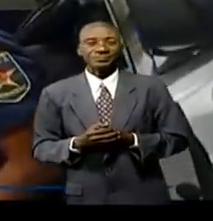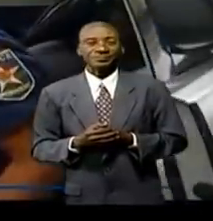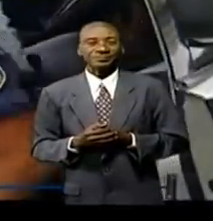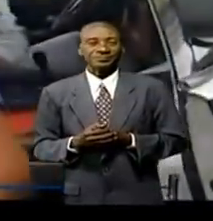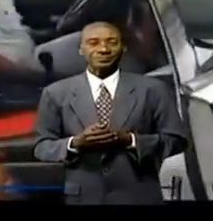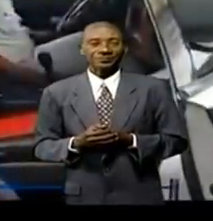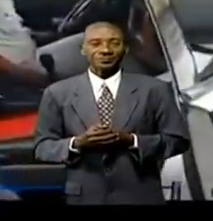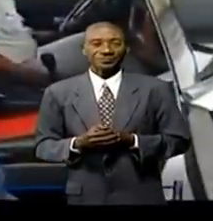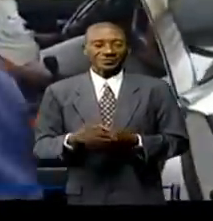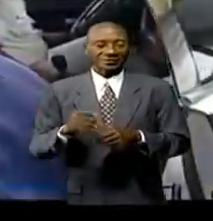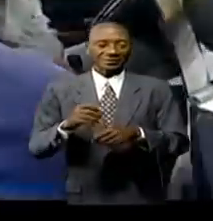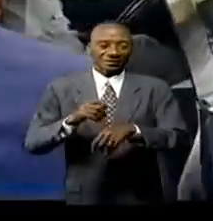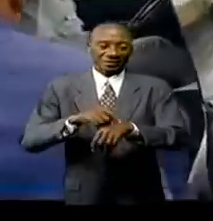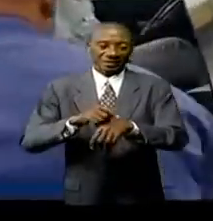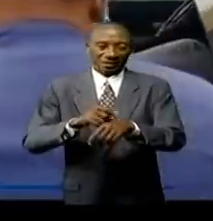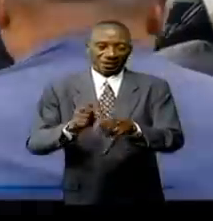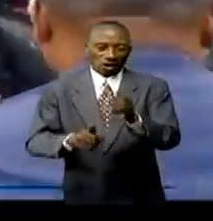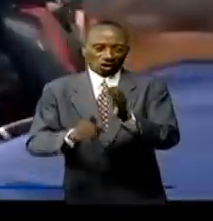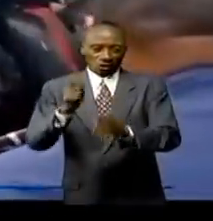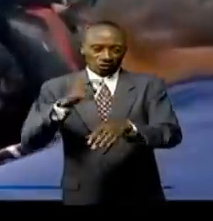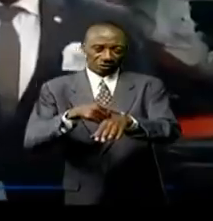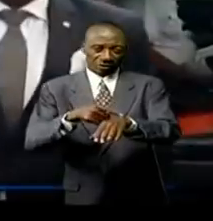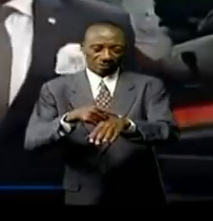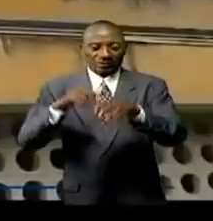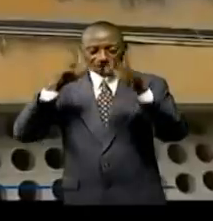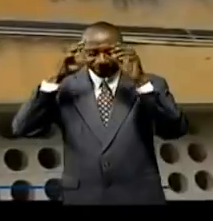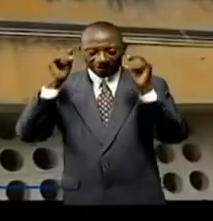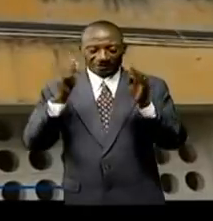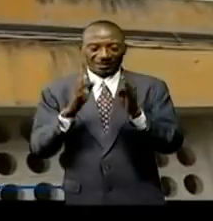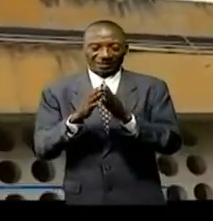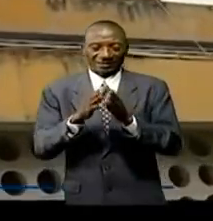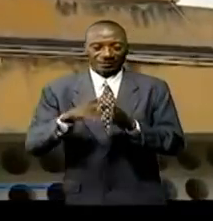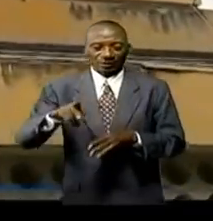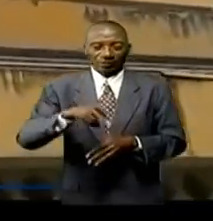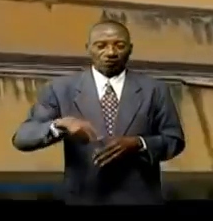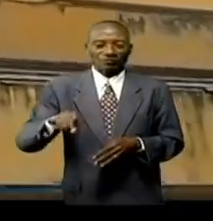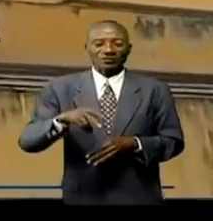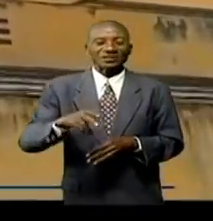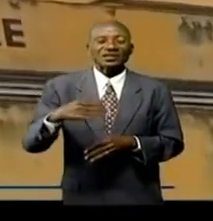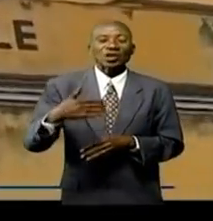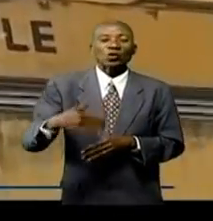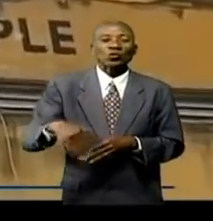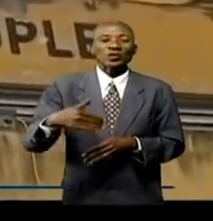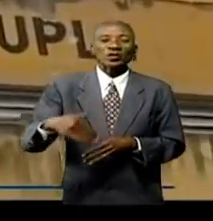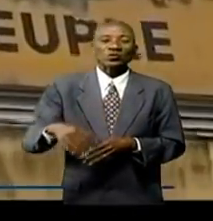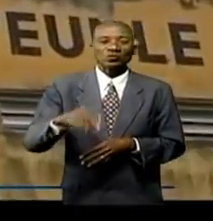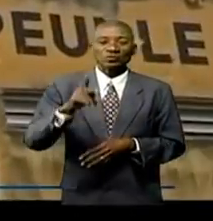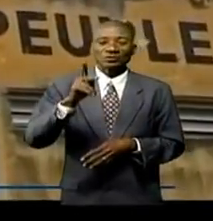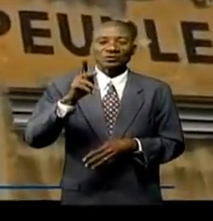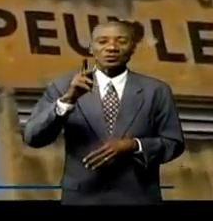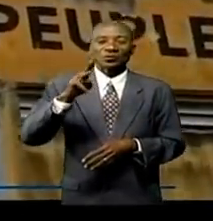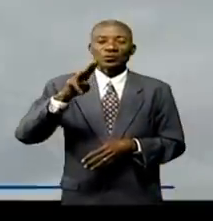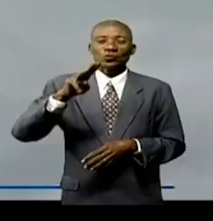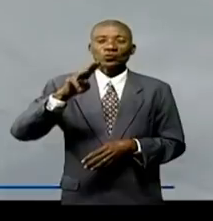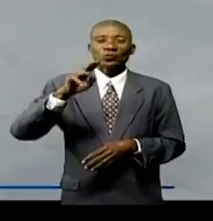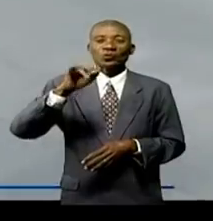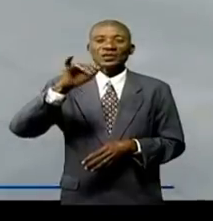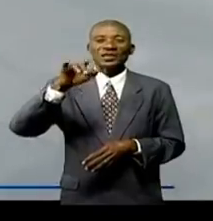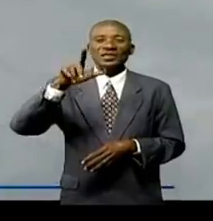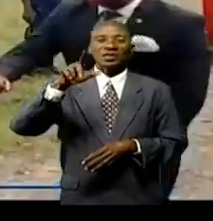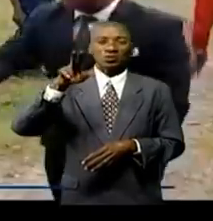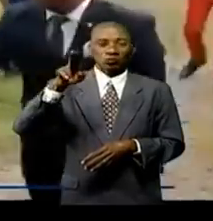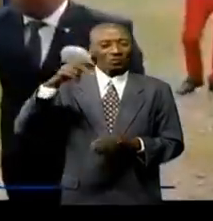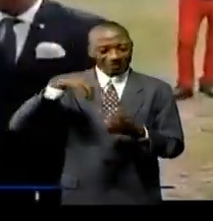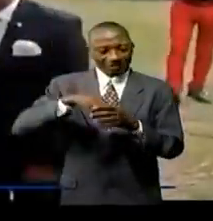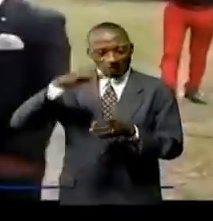C'est aux environs de 11h que le président de l'Assemblée provinciale Kwilu est arrivé aux installations de la radio-télévision nationale congolaise RTNC